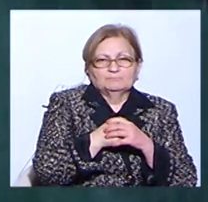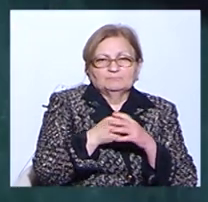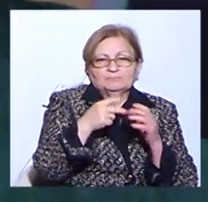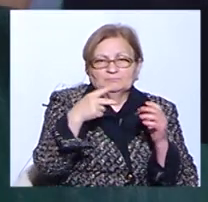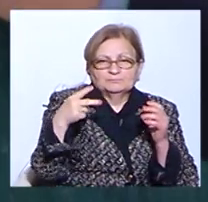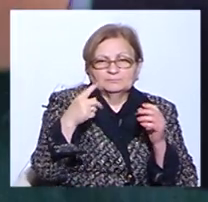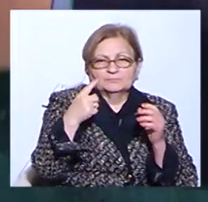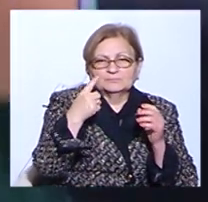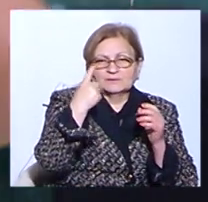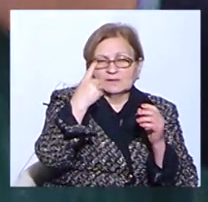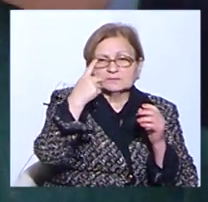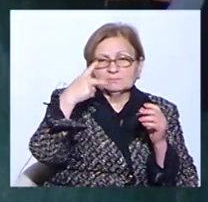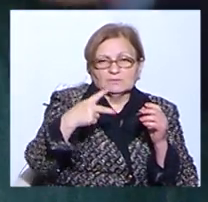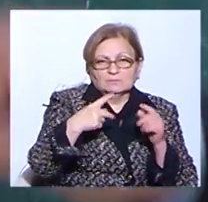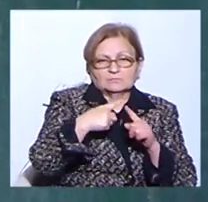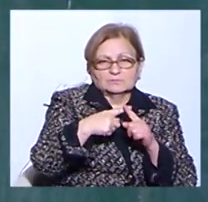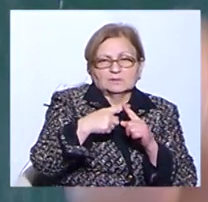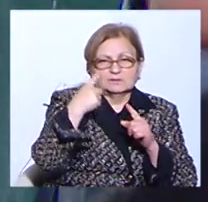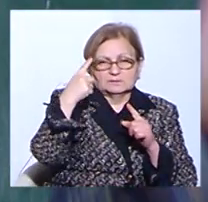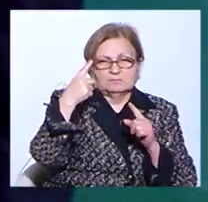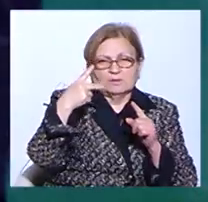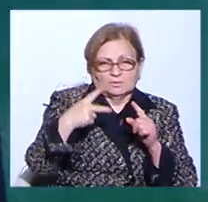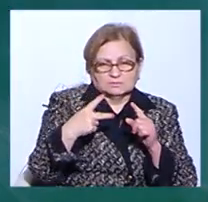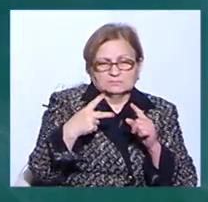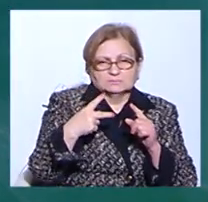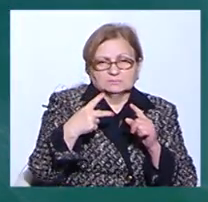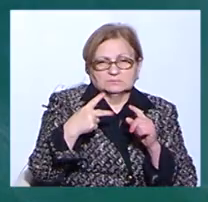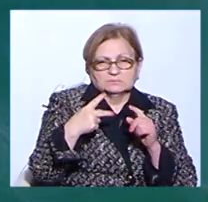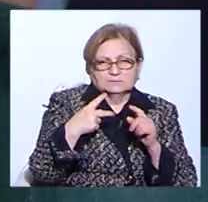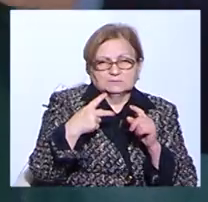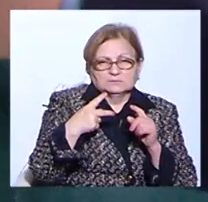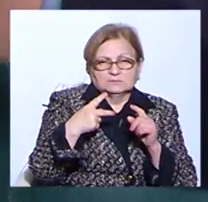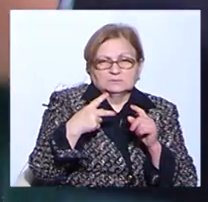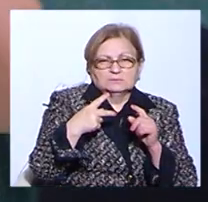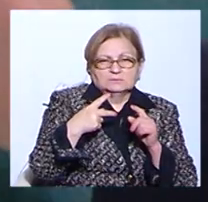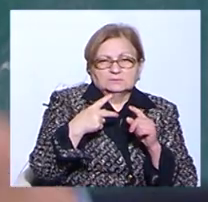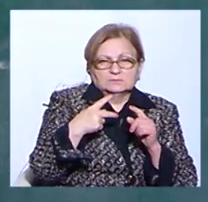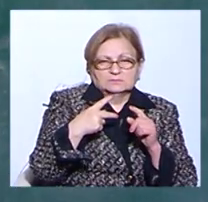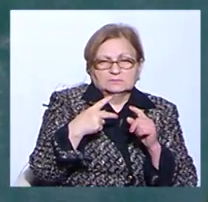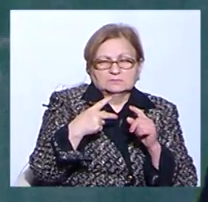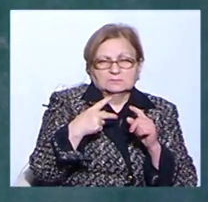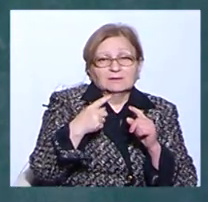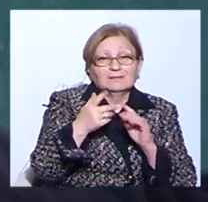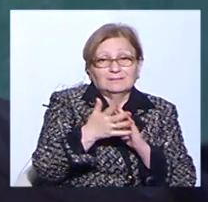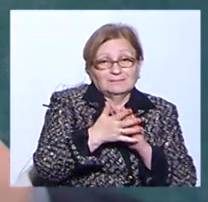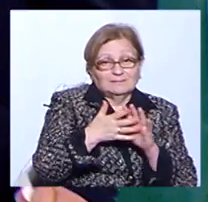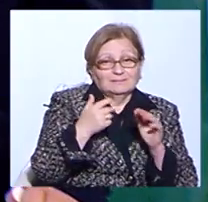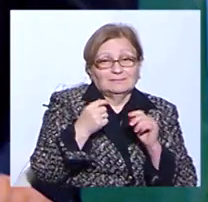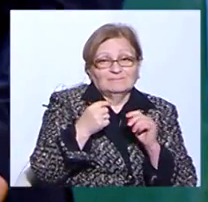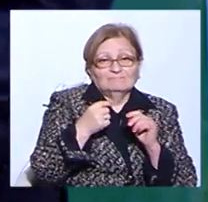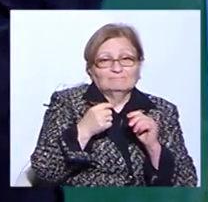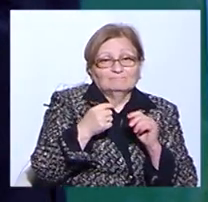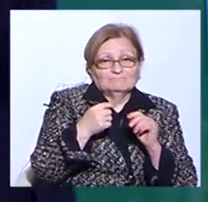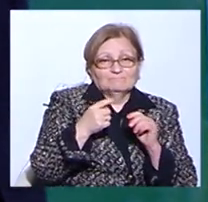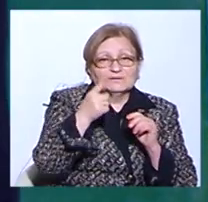5/2 არის 1/2 დამატებული 1/2. აა ახლა ხვდებით უკვე რომ 1/2 დამატებული 1/2